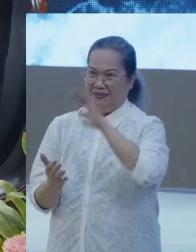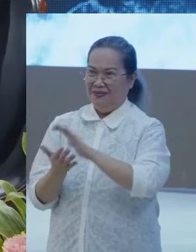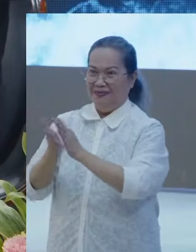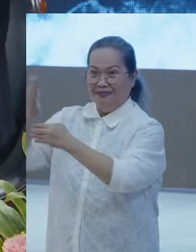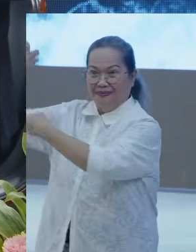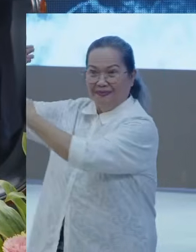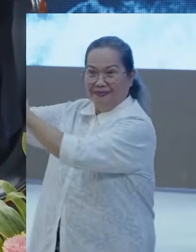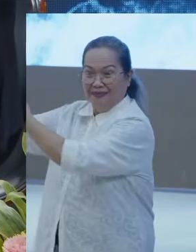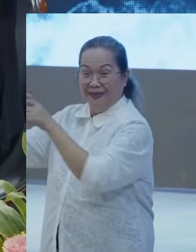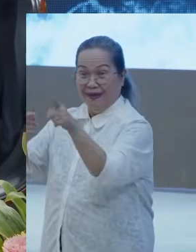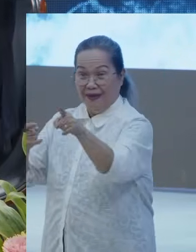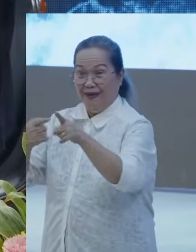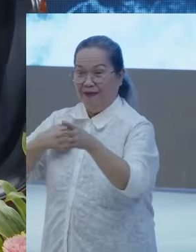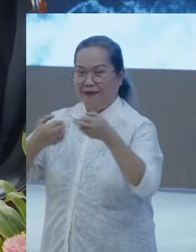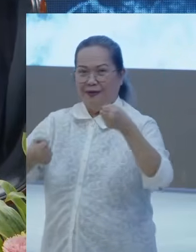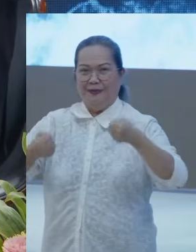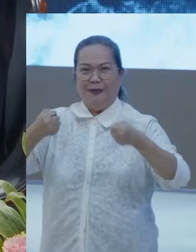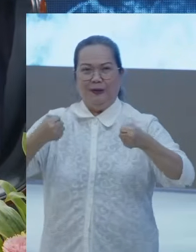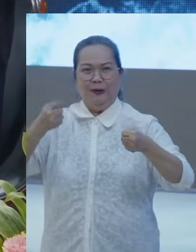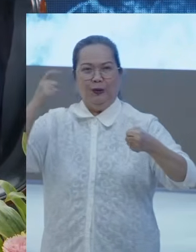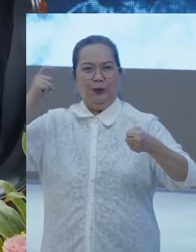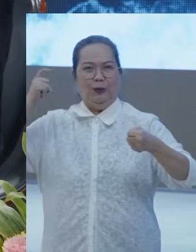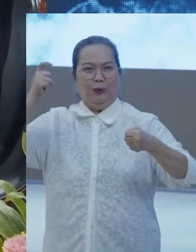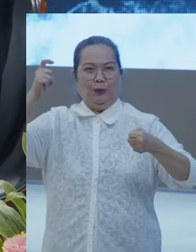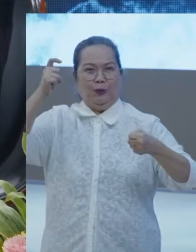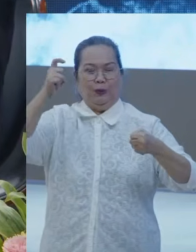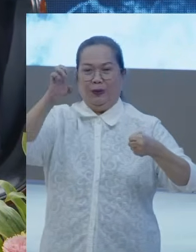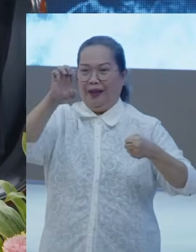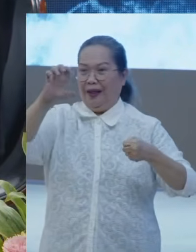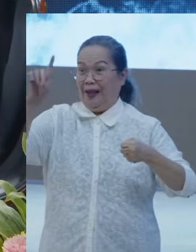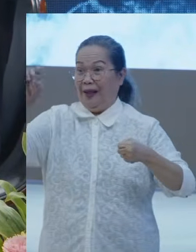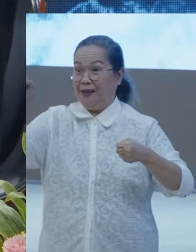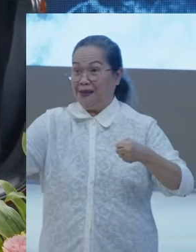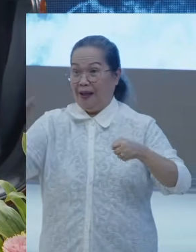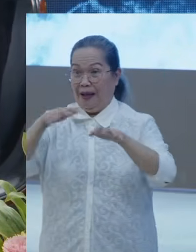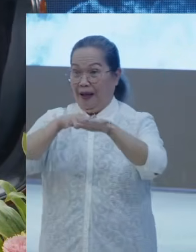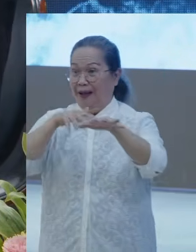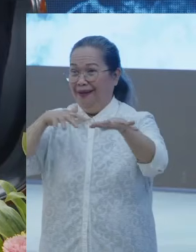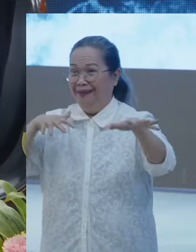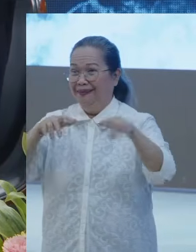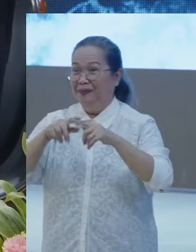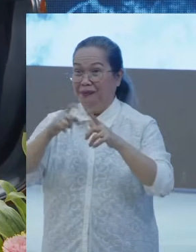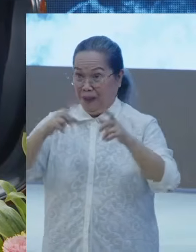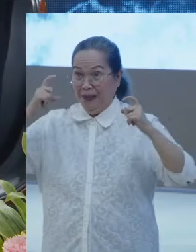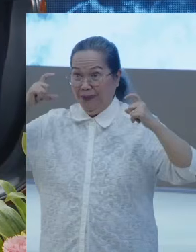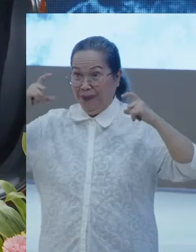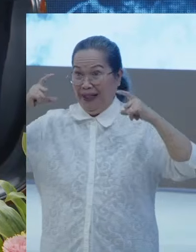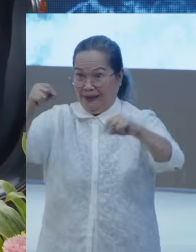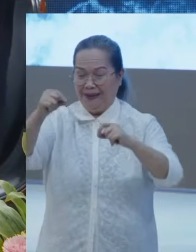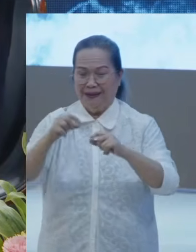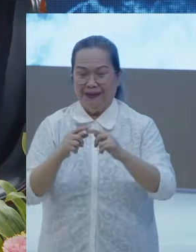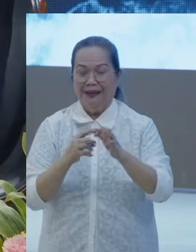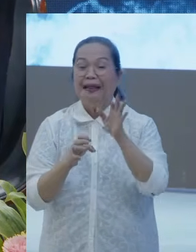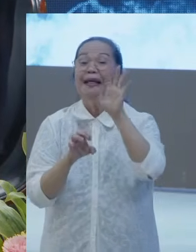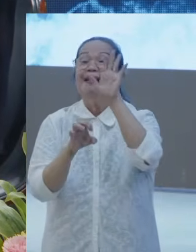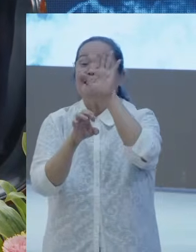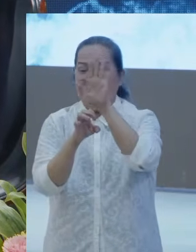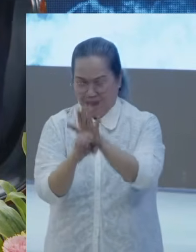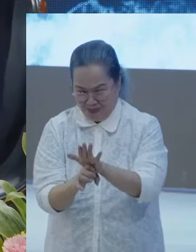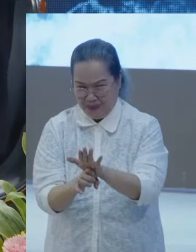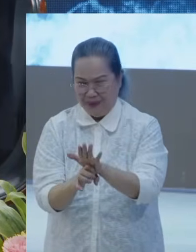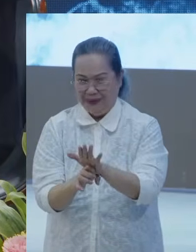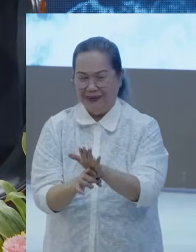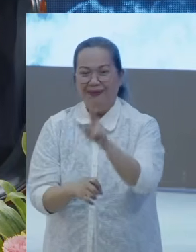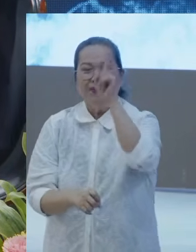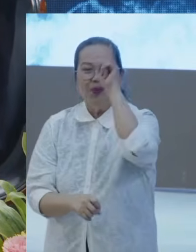at nagpabilis kayo sa EDSA, imposibleng mangyari yun ngayon dahil traffic. No? Pero halimbawa na lang, merong